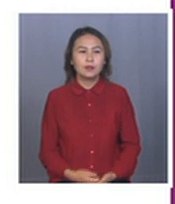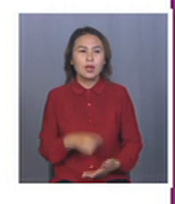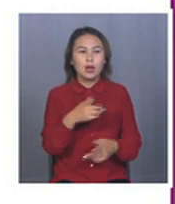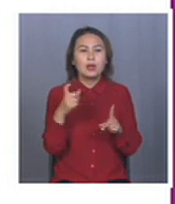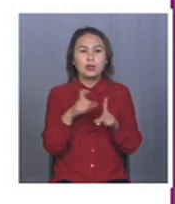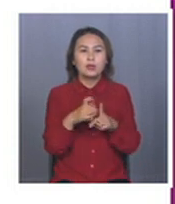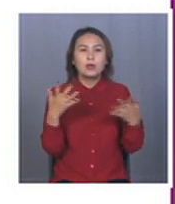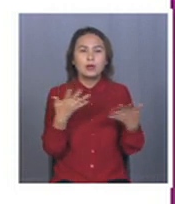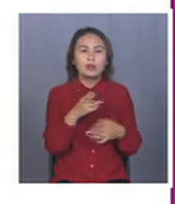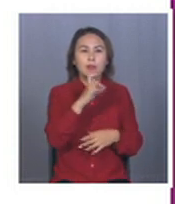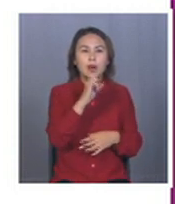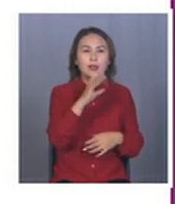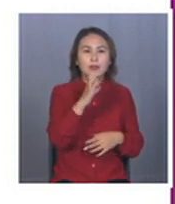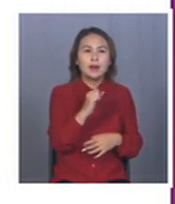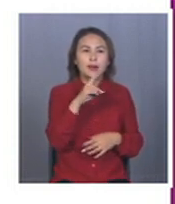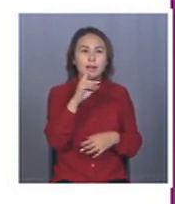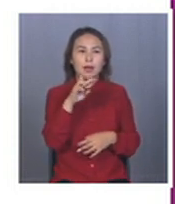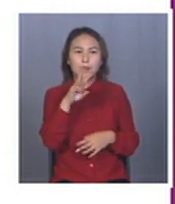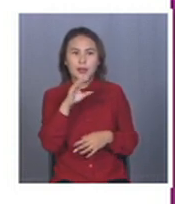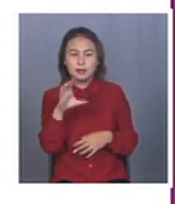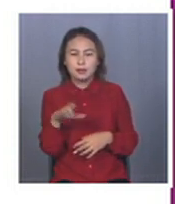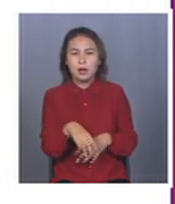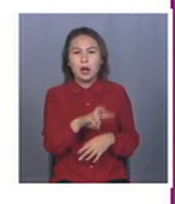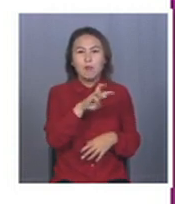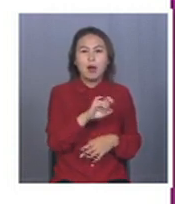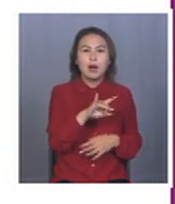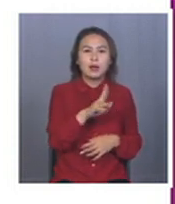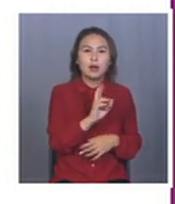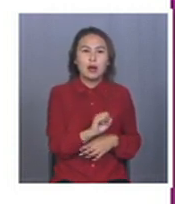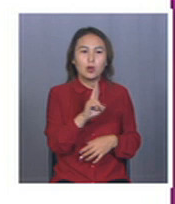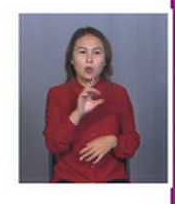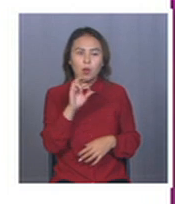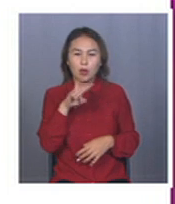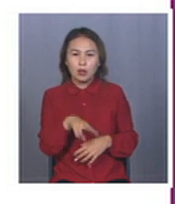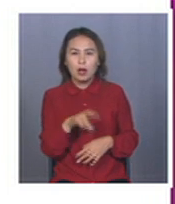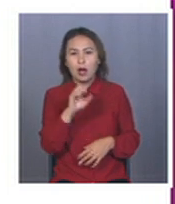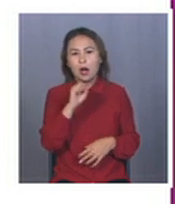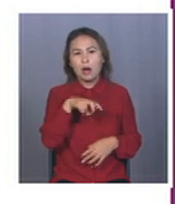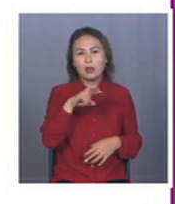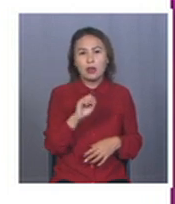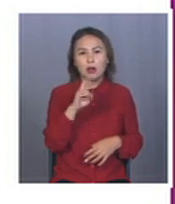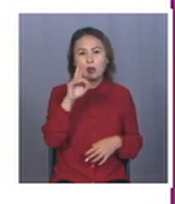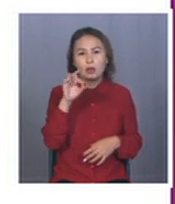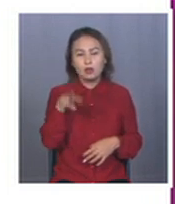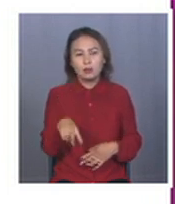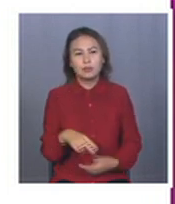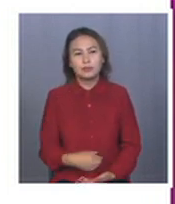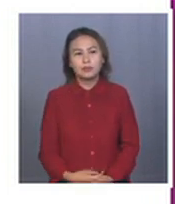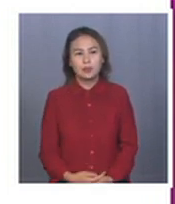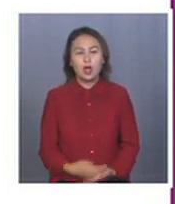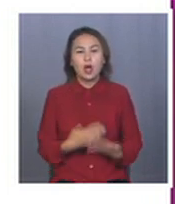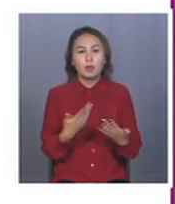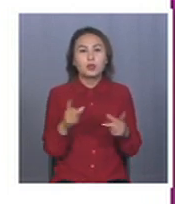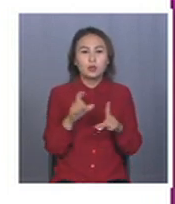еді? Барса келмес, Марқакөл, Алакөл. Балалар, бұл сөздерді